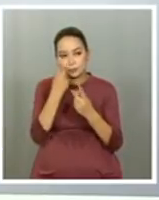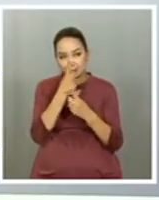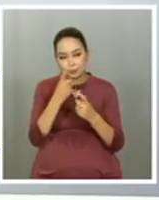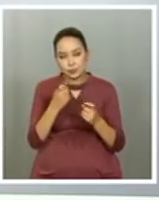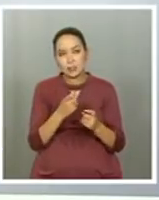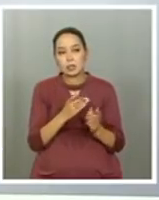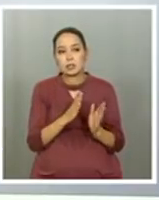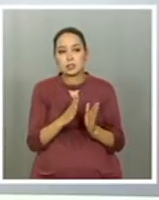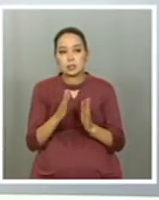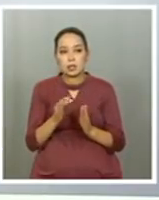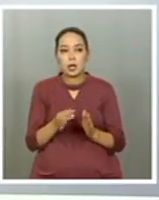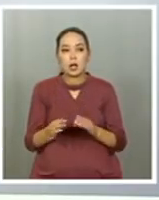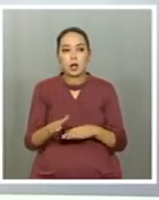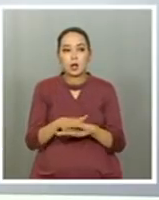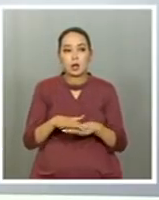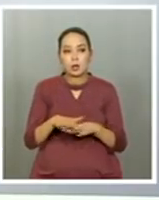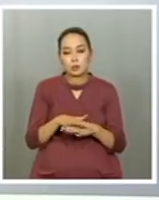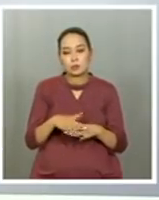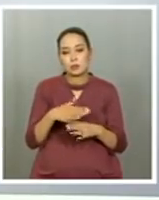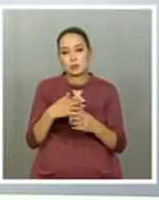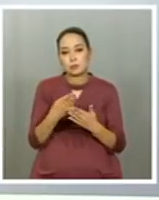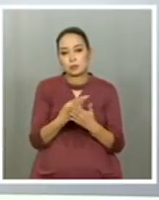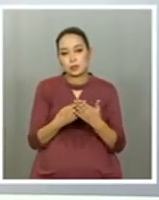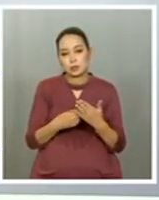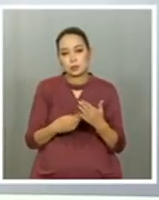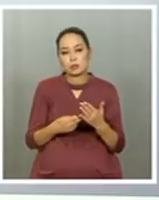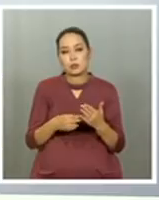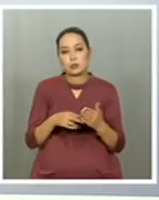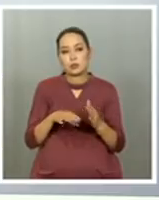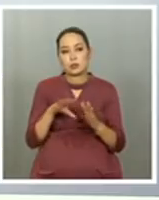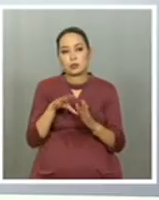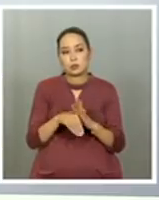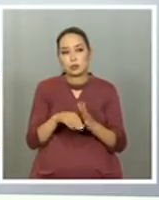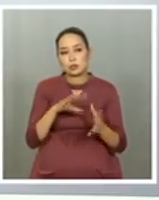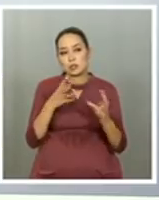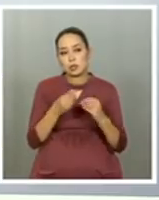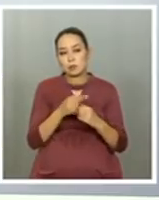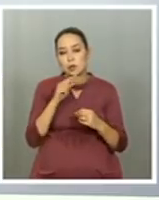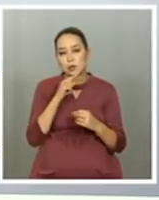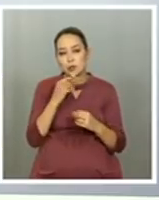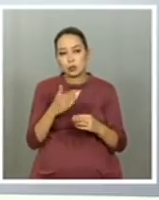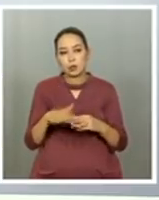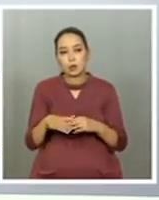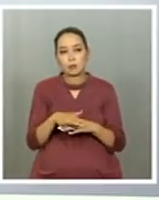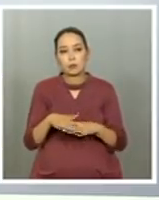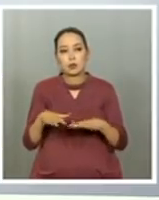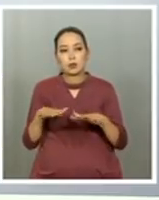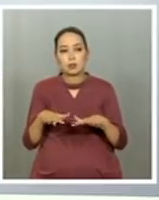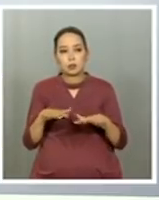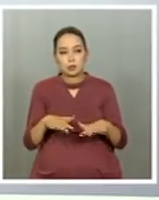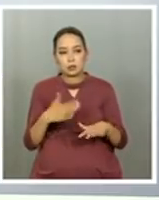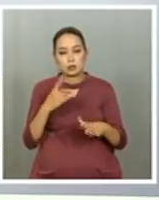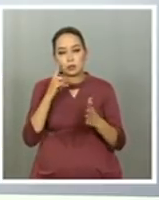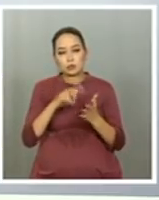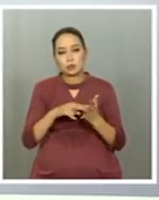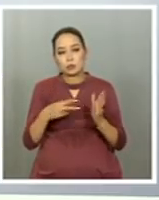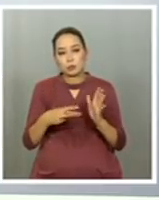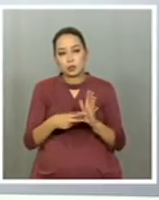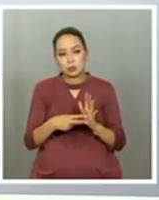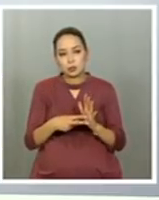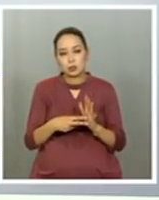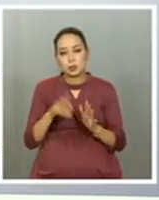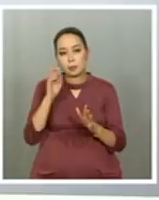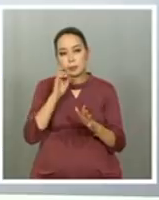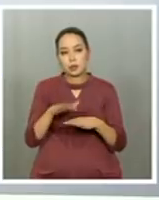және аудан бейнесін құру. Жалпы экономикалық аудандастыру бұл аудандық жоспарлаудың,